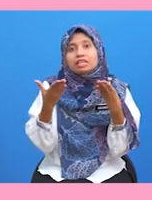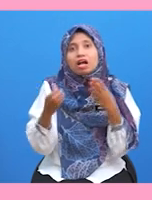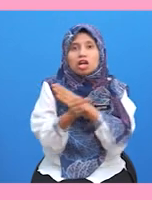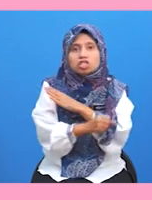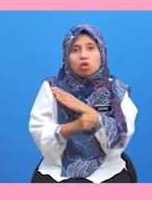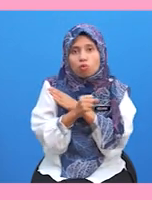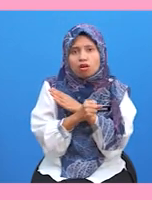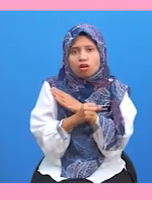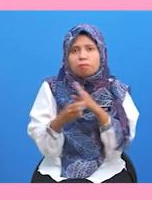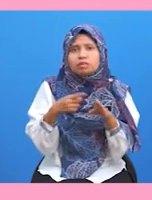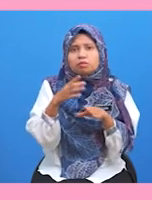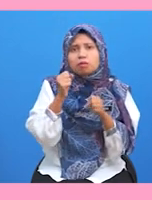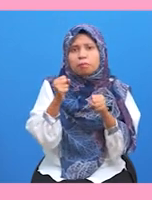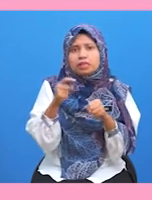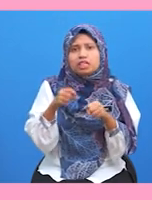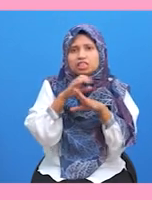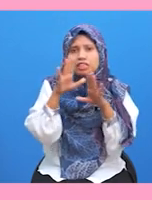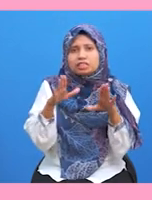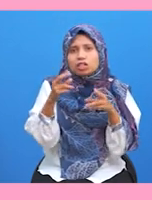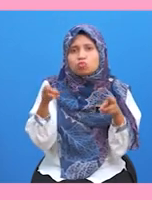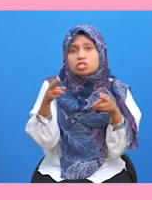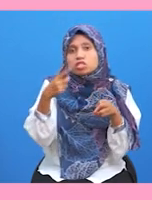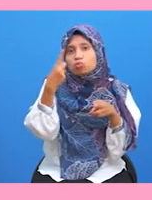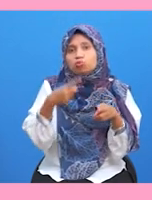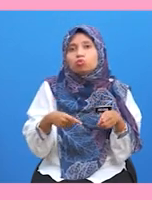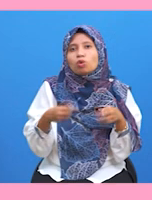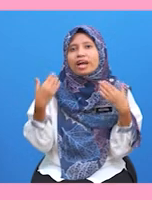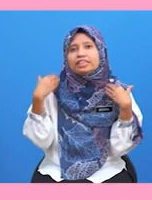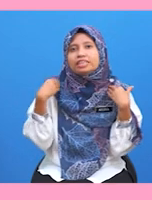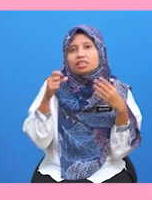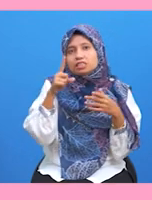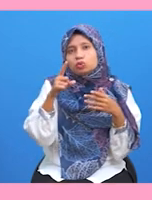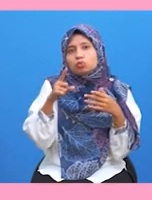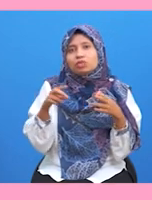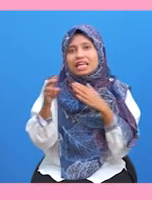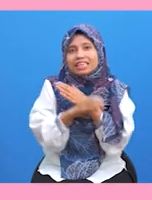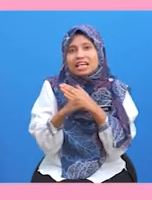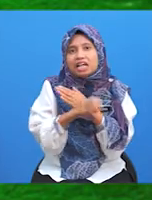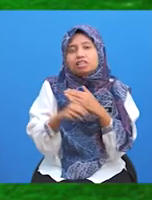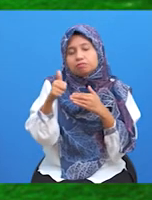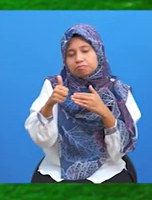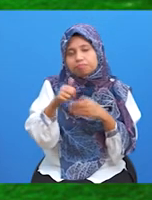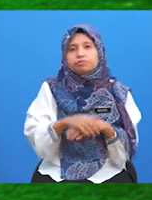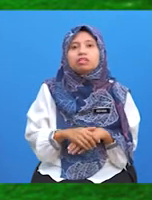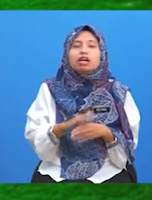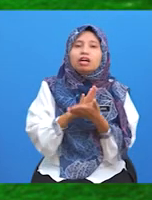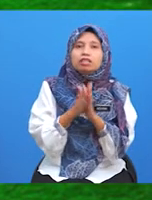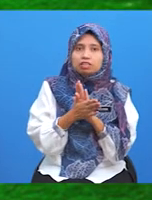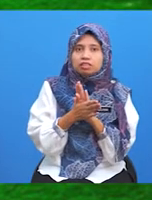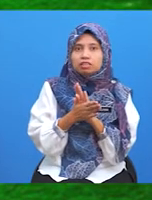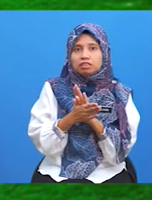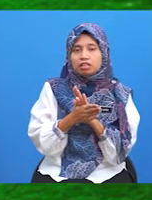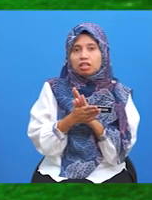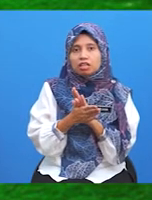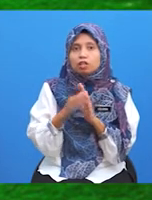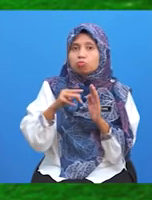untuk mewujudkan sebuah pentadbiran negara yang stabil pada masa akan datang. Jadi, anda boleh